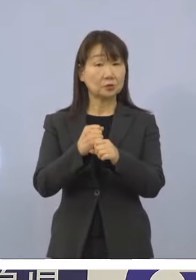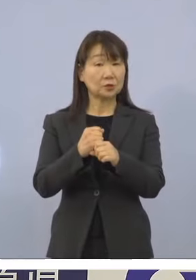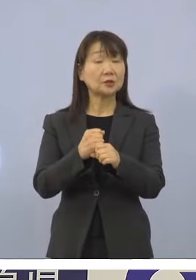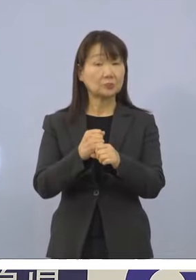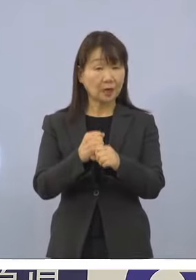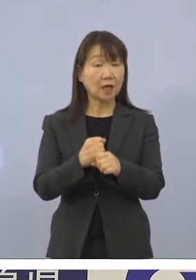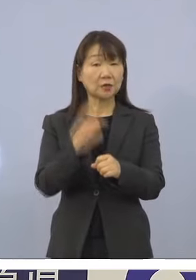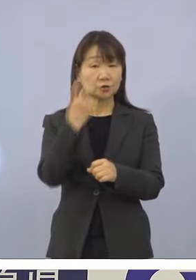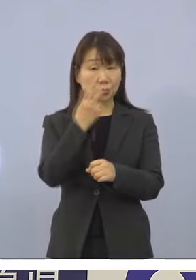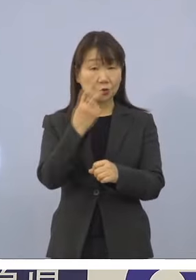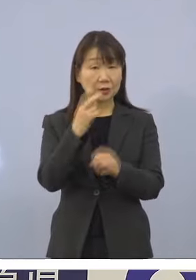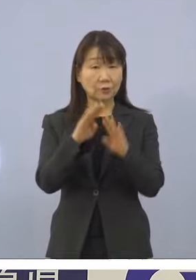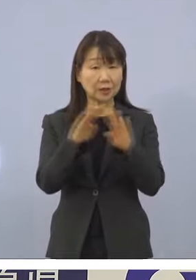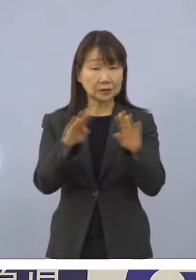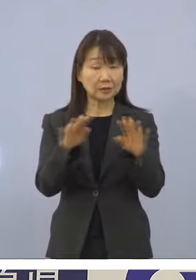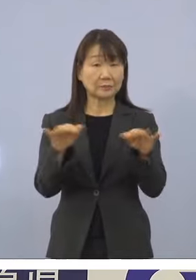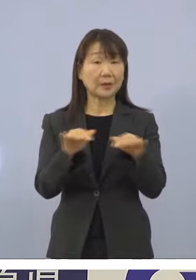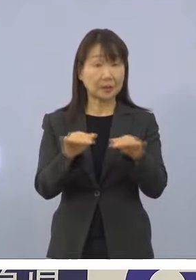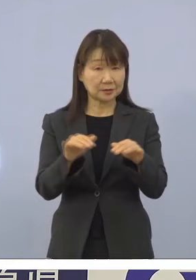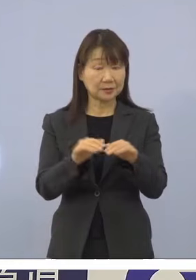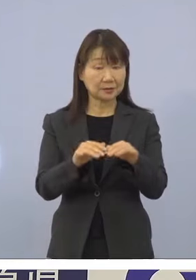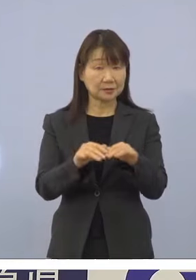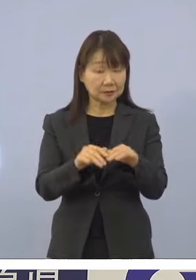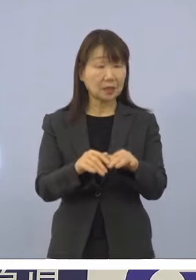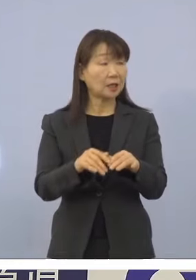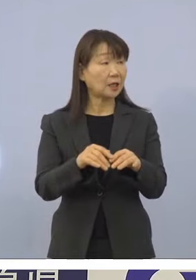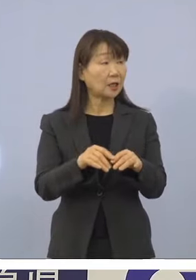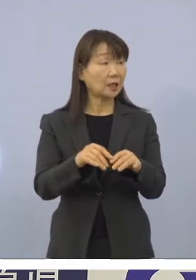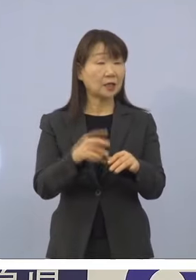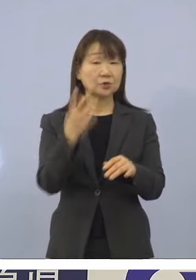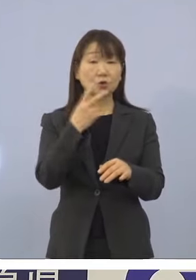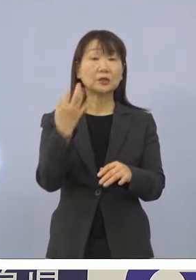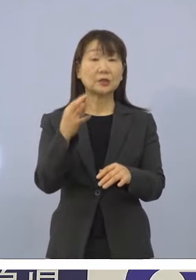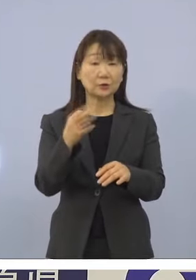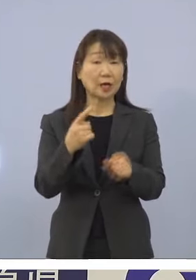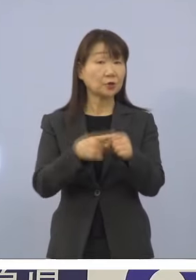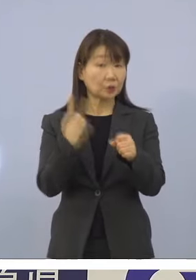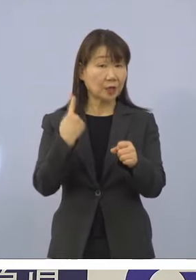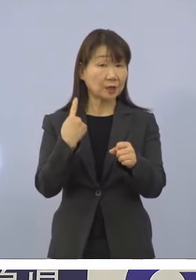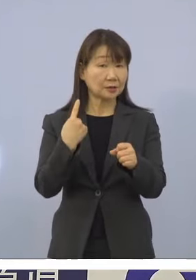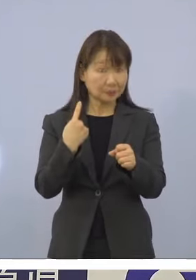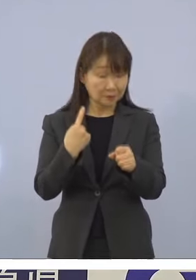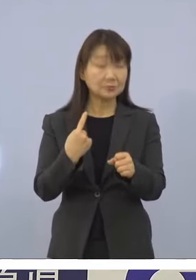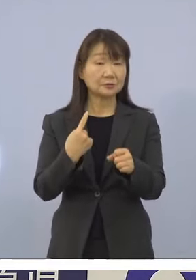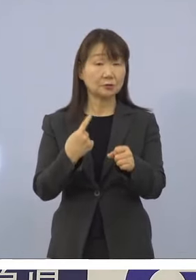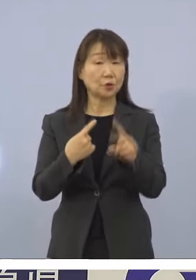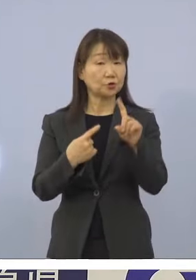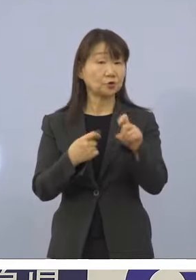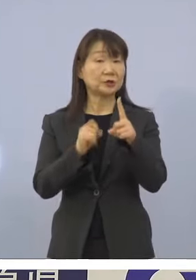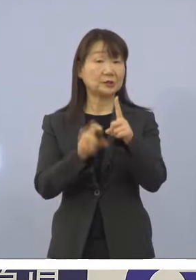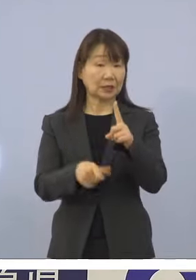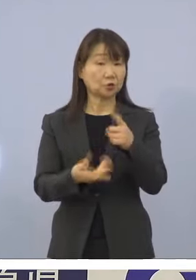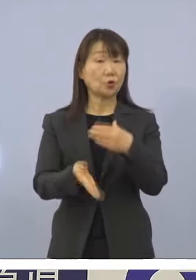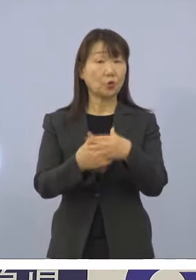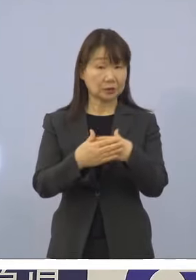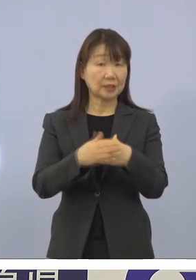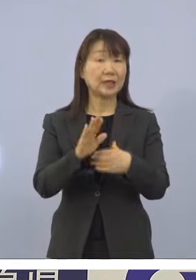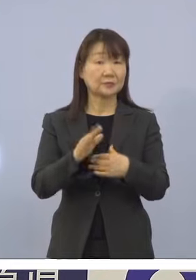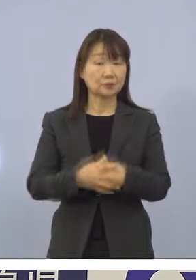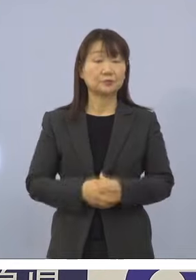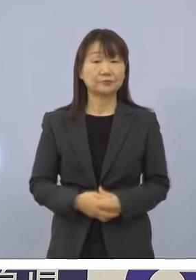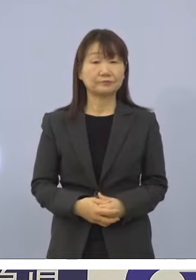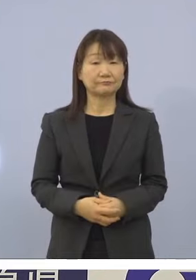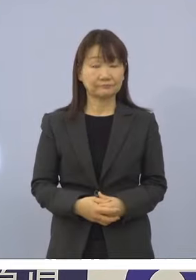うん、あ、そうですね、そこの調査費は去年の 11月、 そうだよね、うん、去年のやつで、 はい、 はい、もうそ